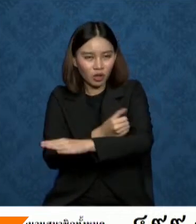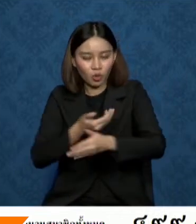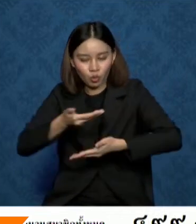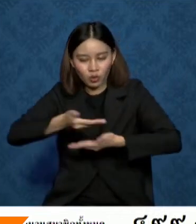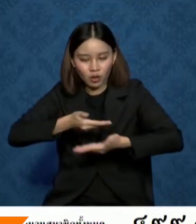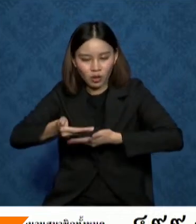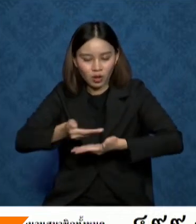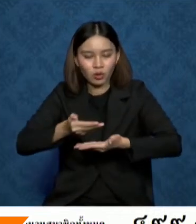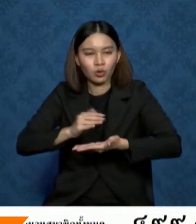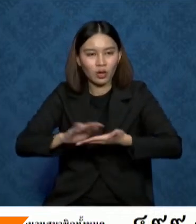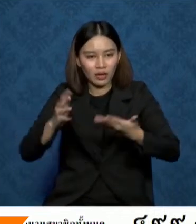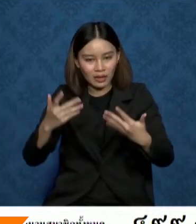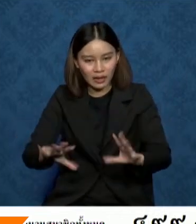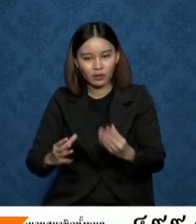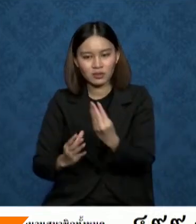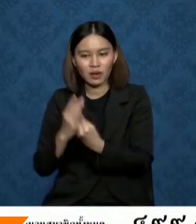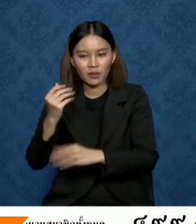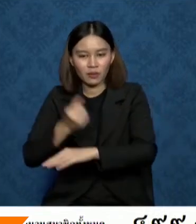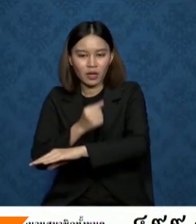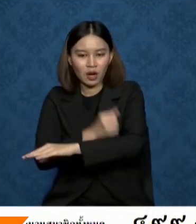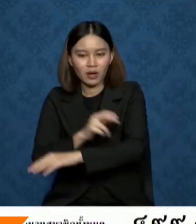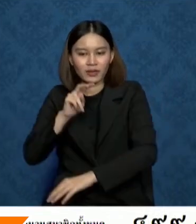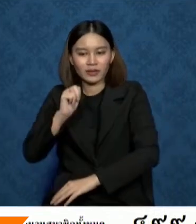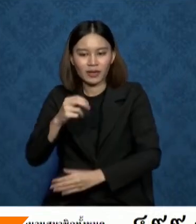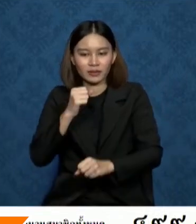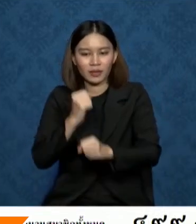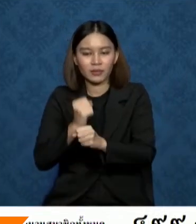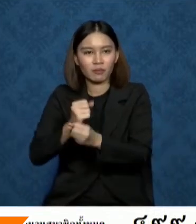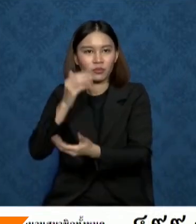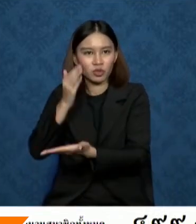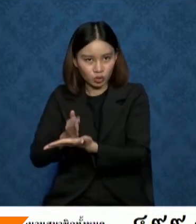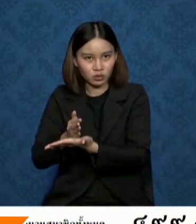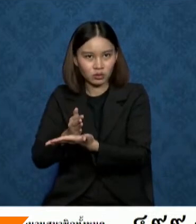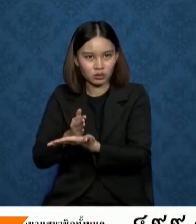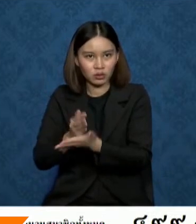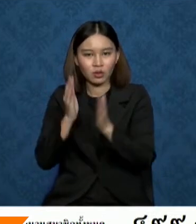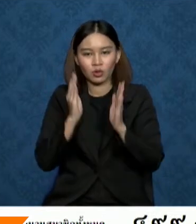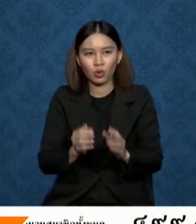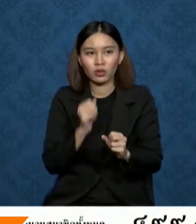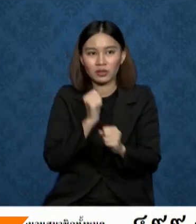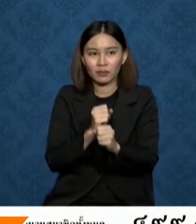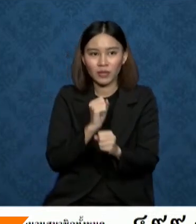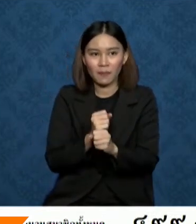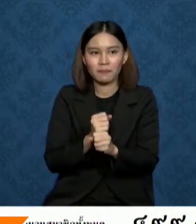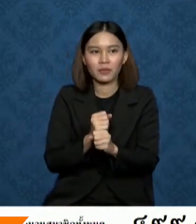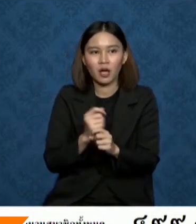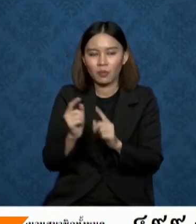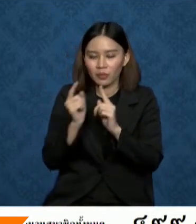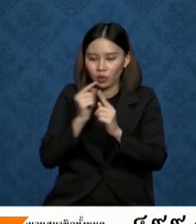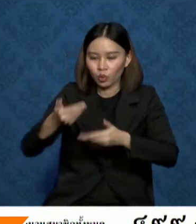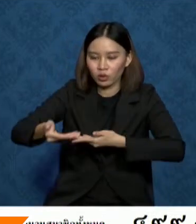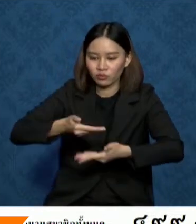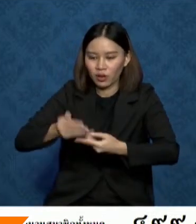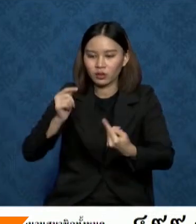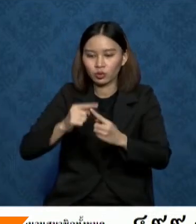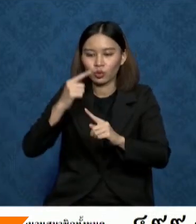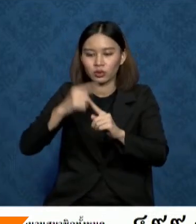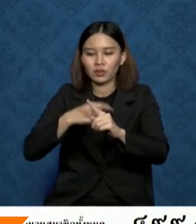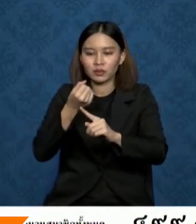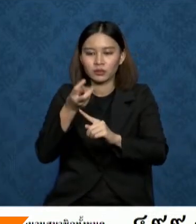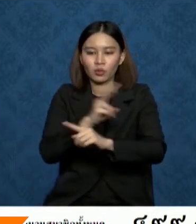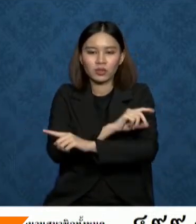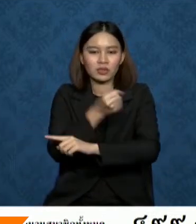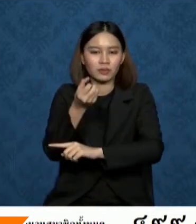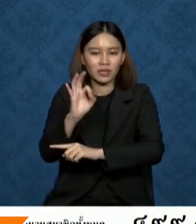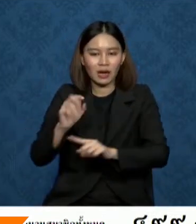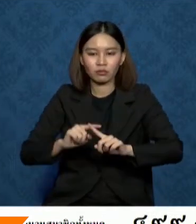้วสาภาพแรงงานแ้งนดหยดงานพร้างงานประนอมได้ลงไปไก touchscreen เมอวั 19 ภัวาค